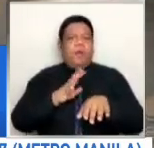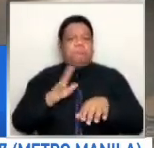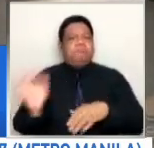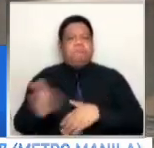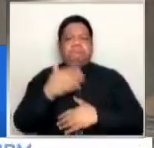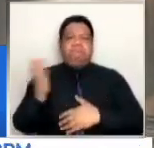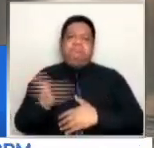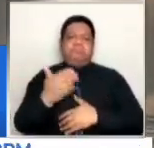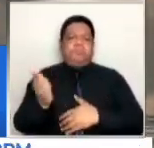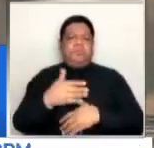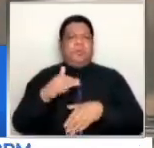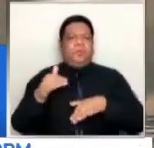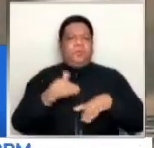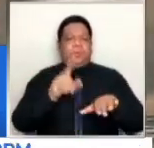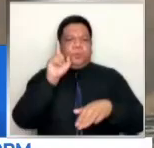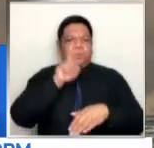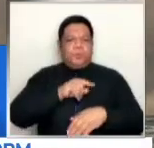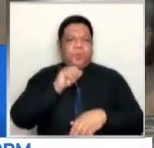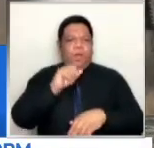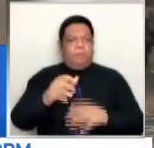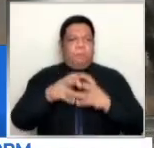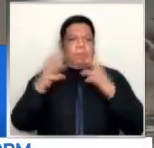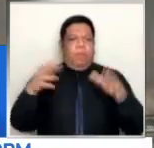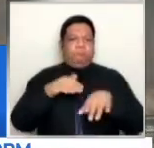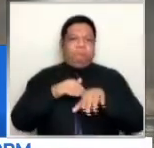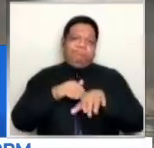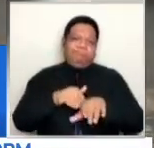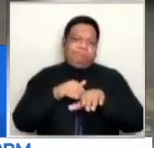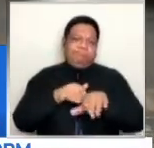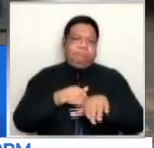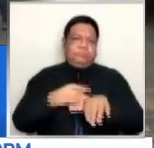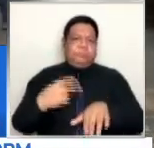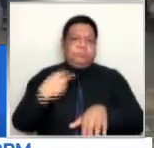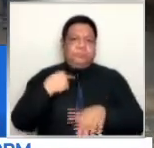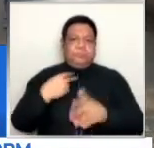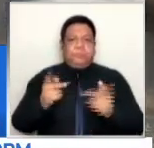flow para hindi magkaroon dito ng pagka-stranded